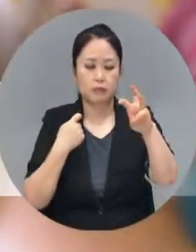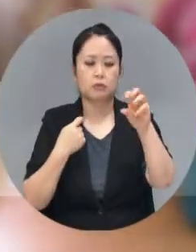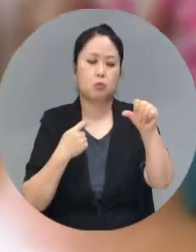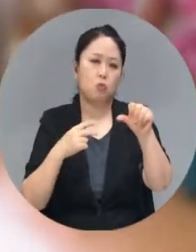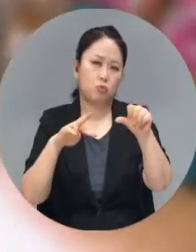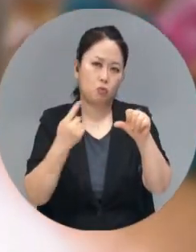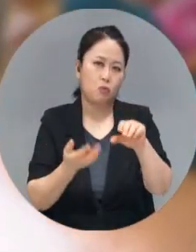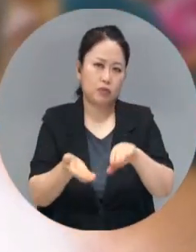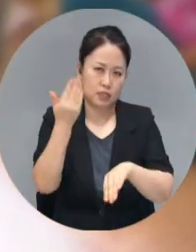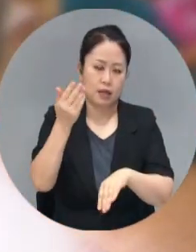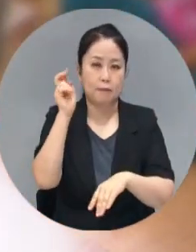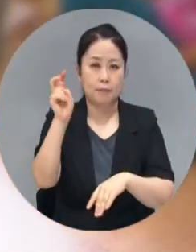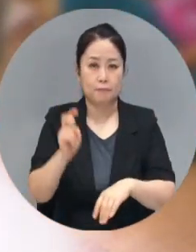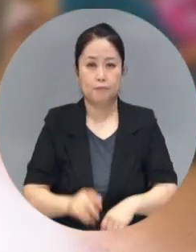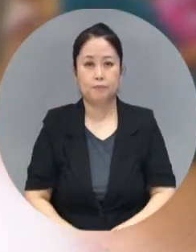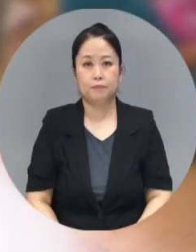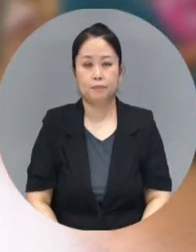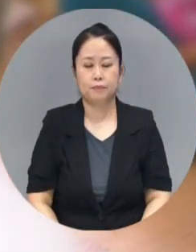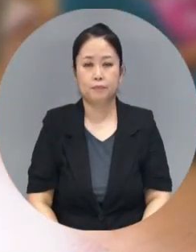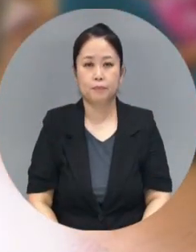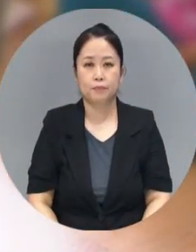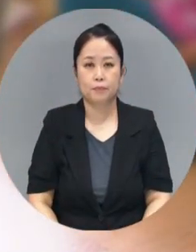넘을 것으로 기상청은 예보했습니다